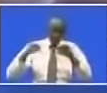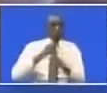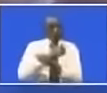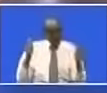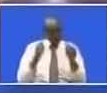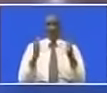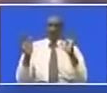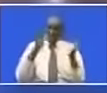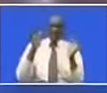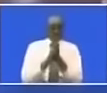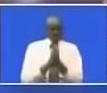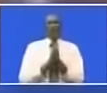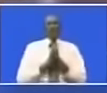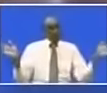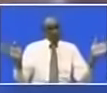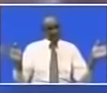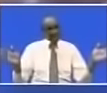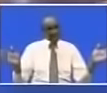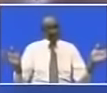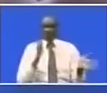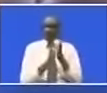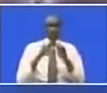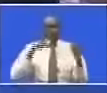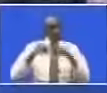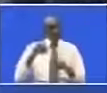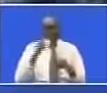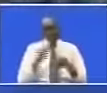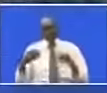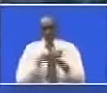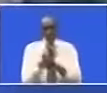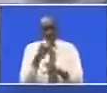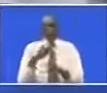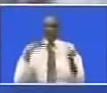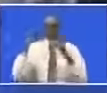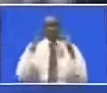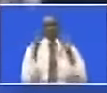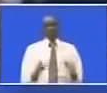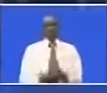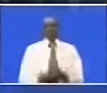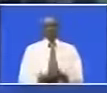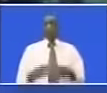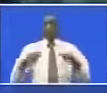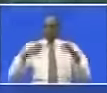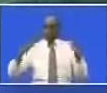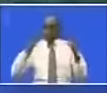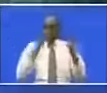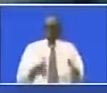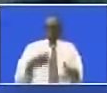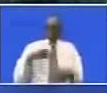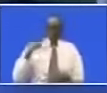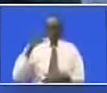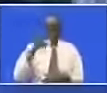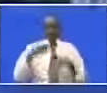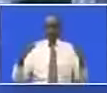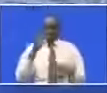Tutauchagua huru na uwazi. Sina wasiwasi. His rival from the ruling party Chama cha